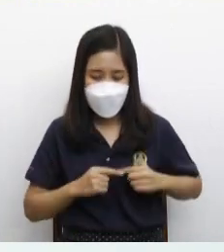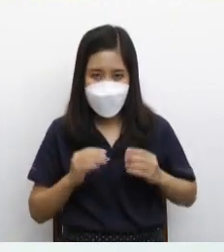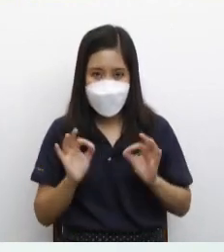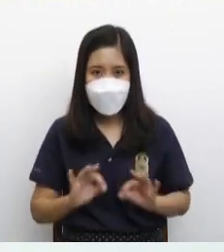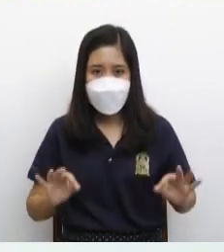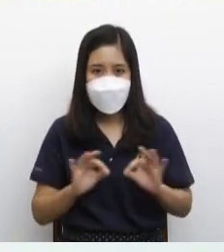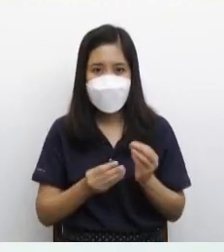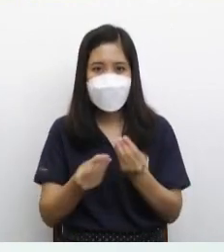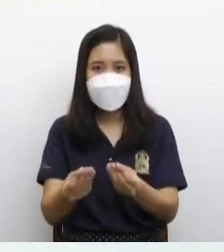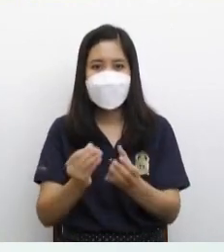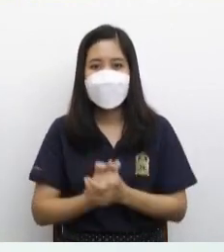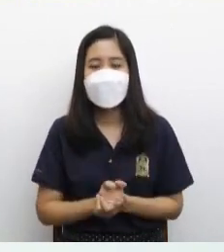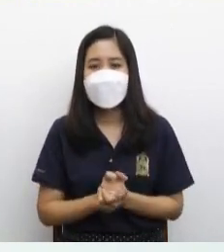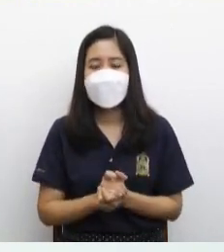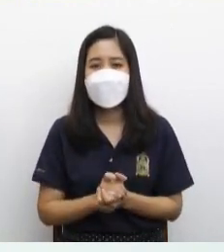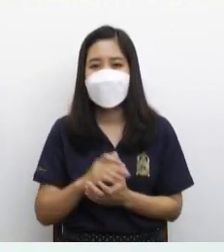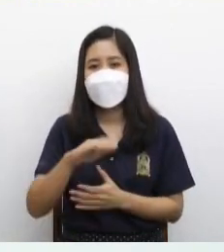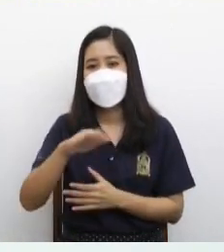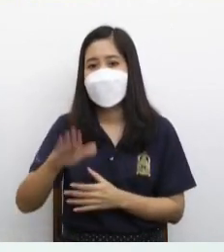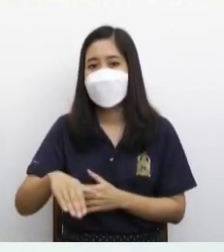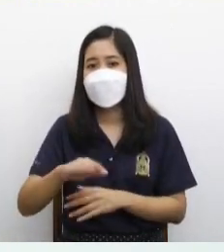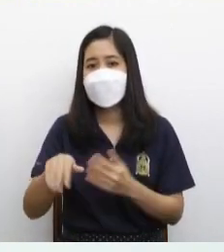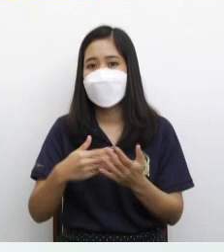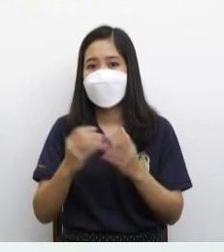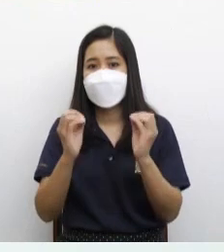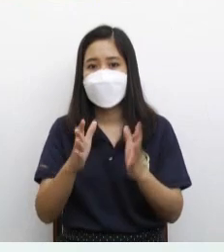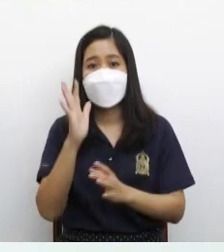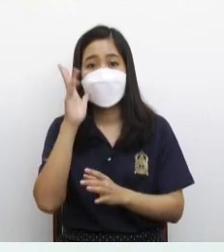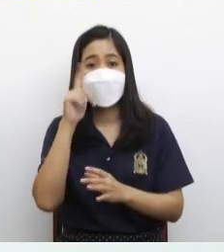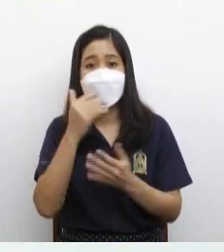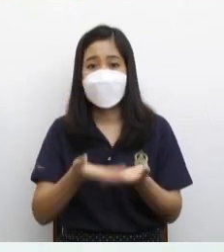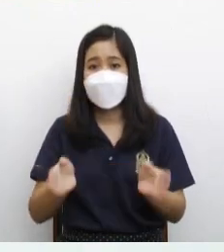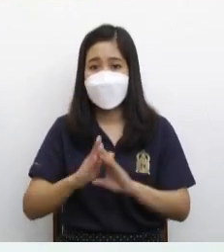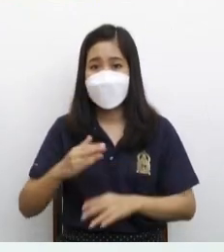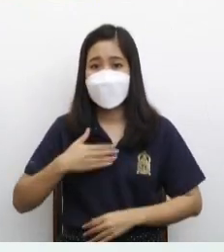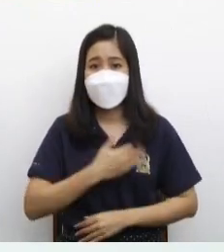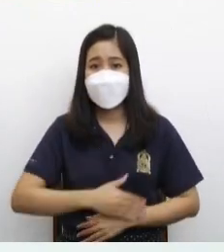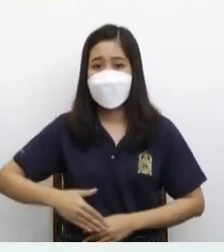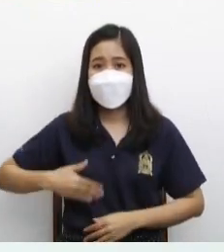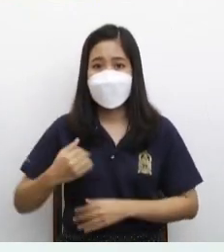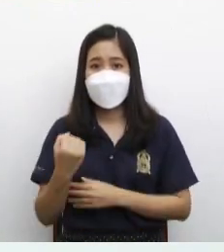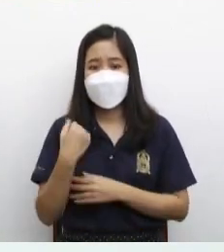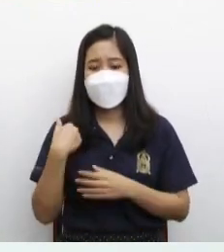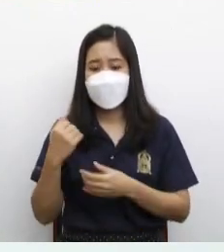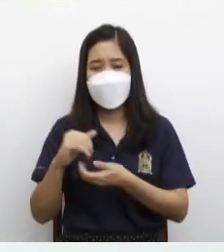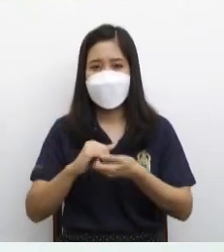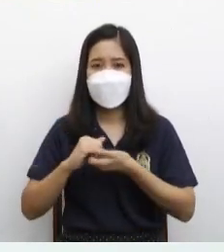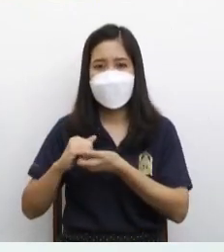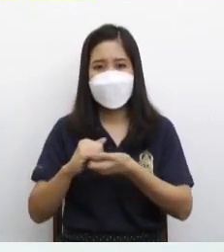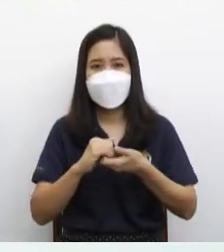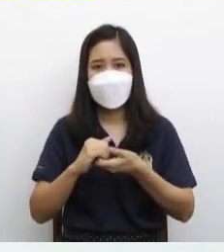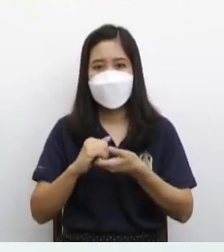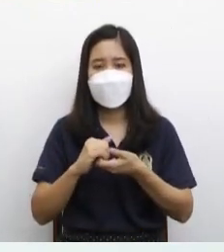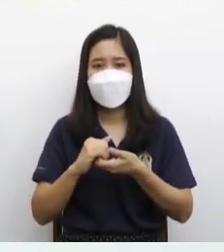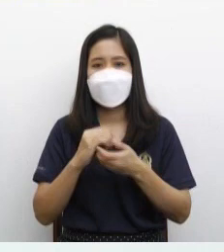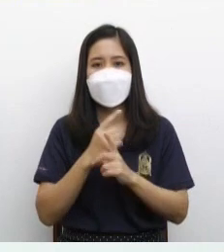ทางเพื่อนๆพี่น้องครูบาอาจารย์ตลอดจนผู้ปกครองคือทุกท่านนะครับที่ได้ร่วมไม้ร่วมมือกันและประการสุดท้าย